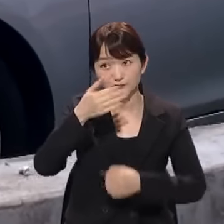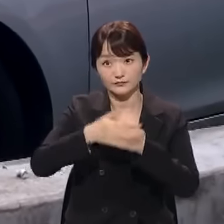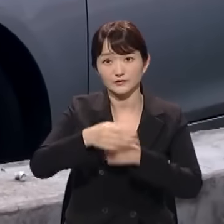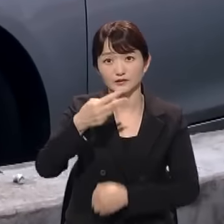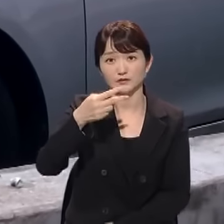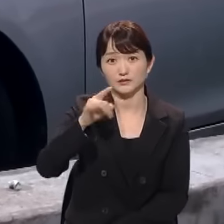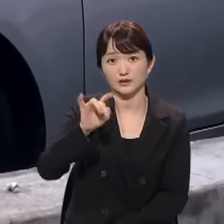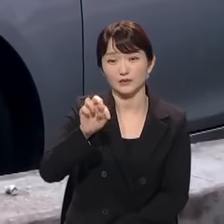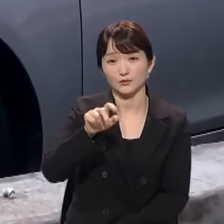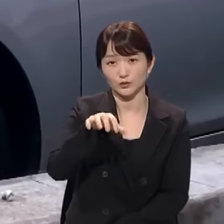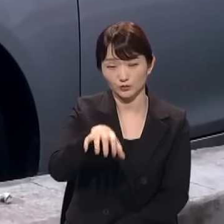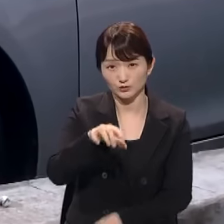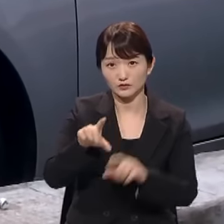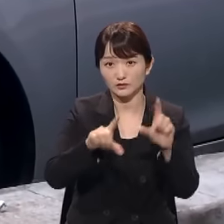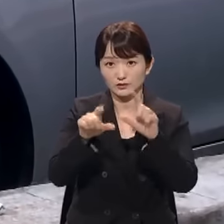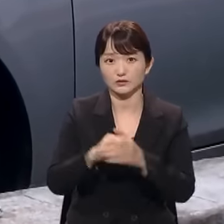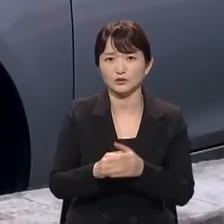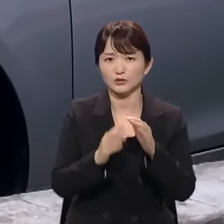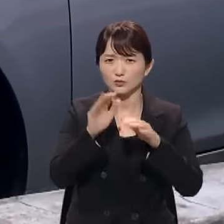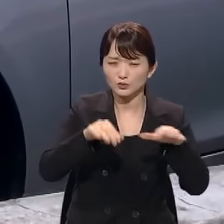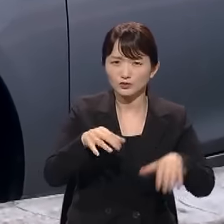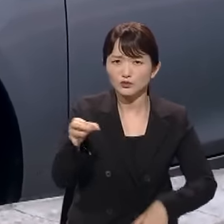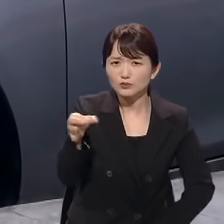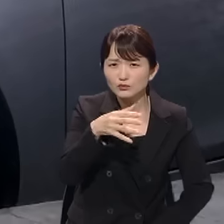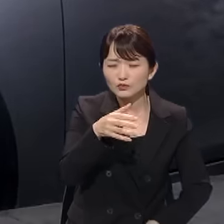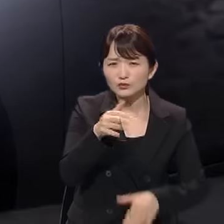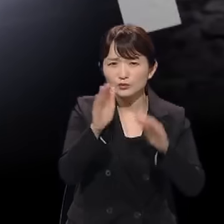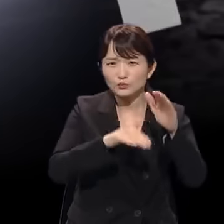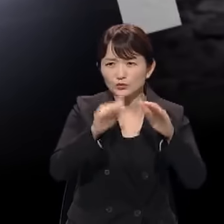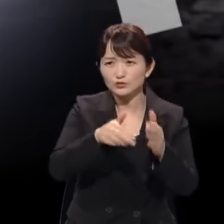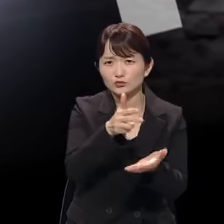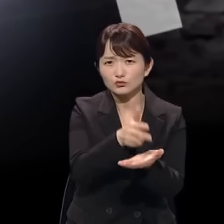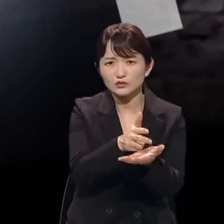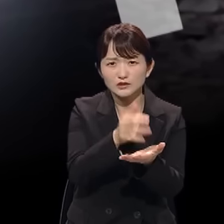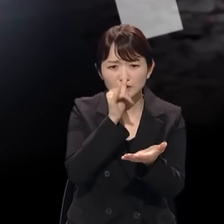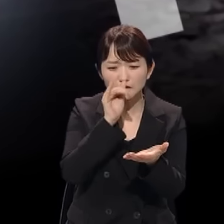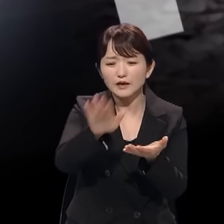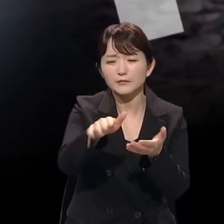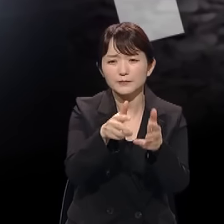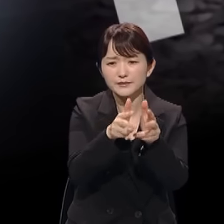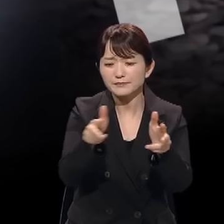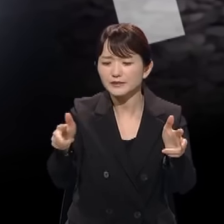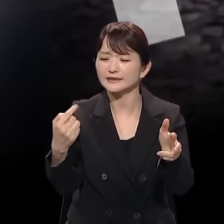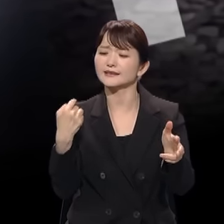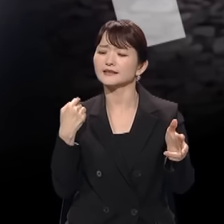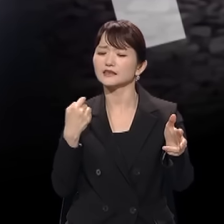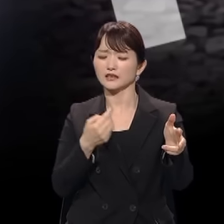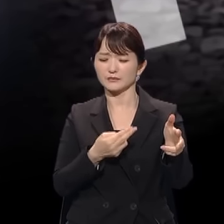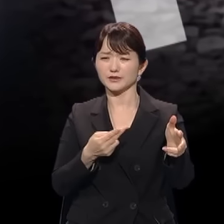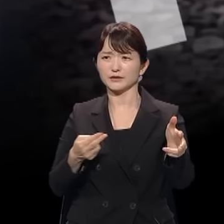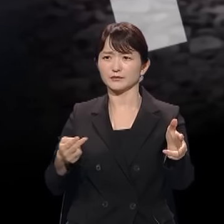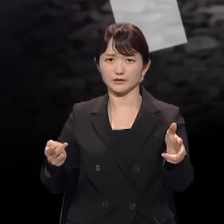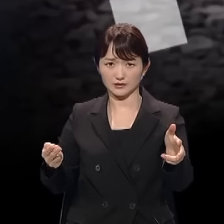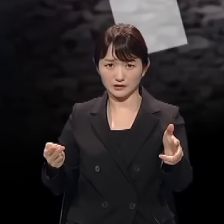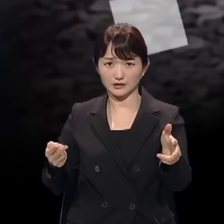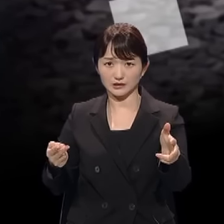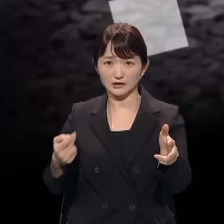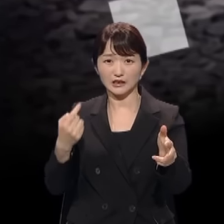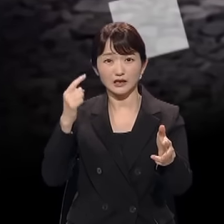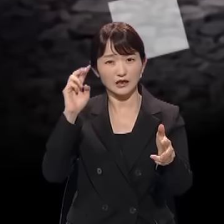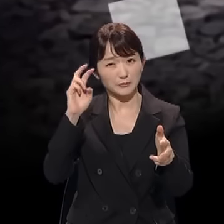삽니다. 동네 무료 공영 주차장이 있는데 저렇게 다들 앞쪽에만 주차를 해요. 결국 뒤쪽 공간은 텅 비었고 말이죠.